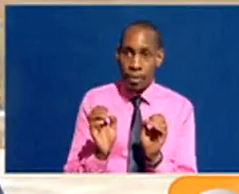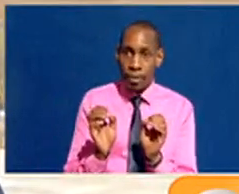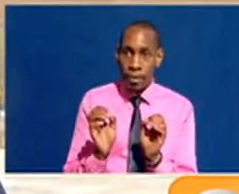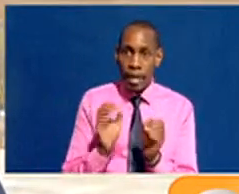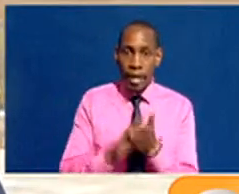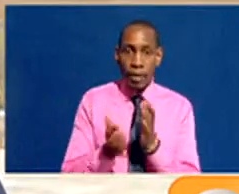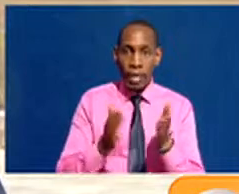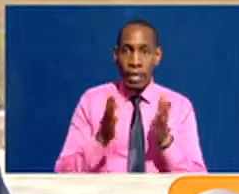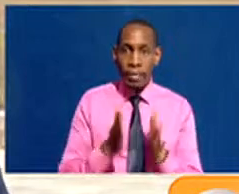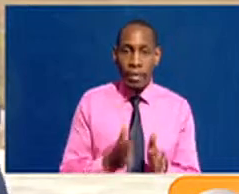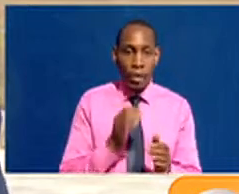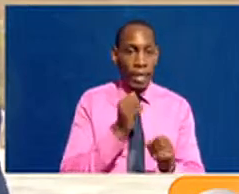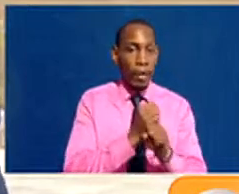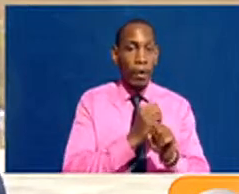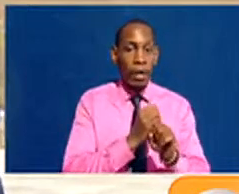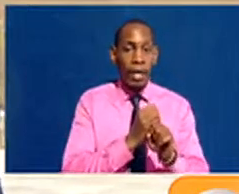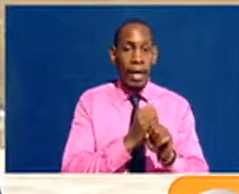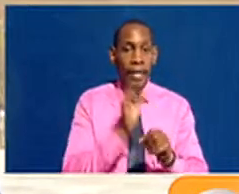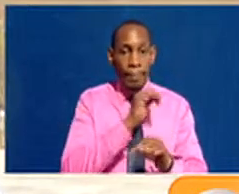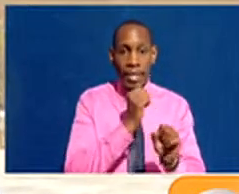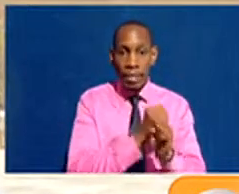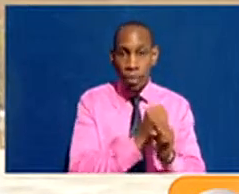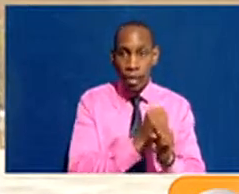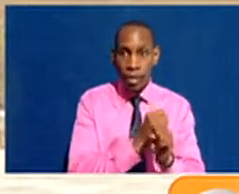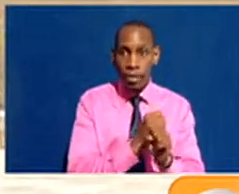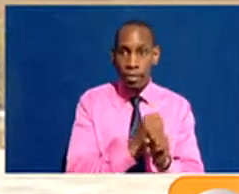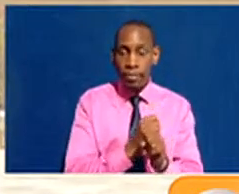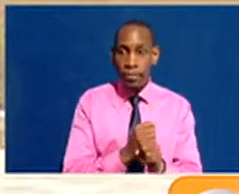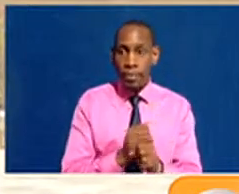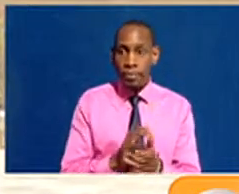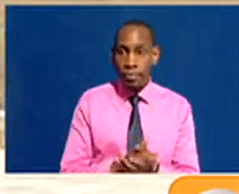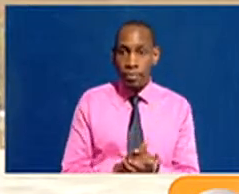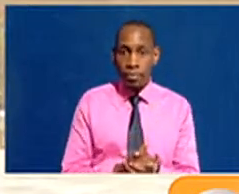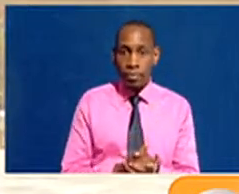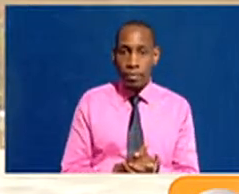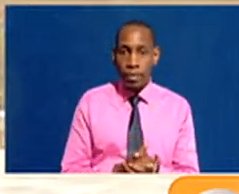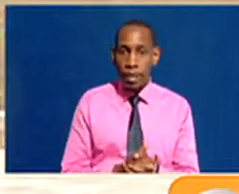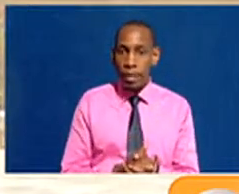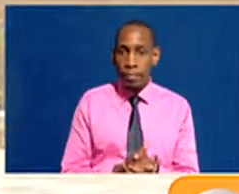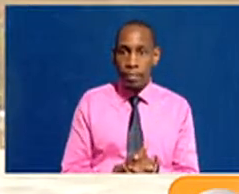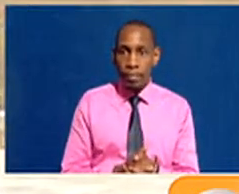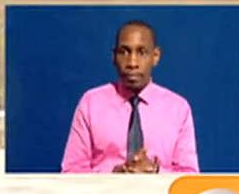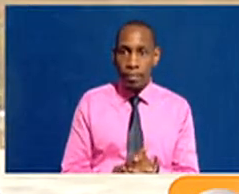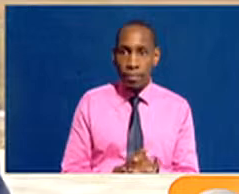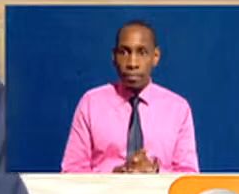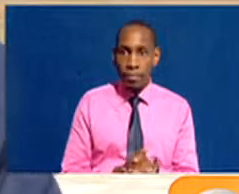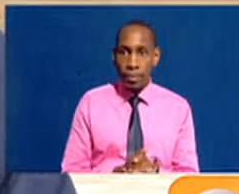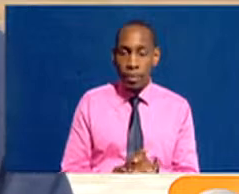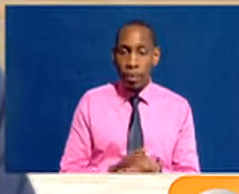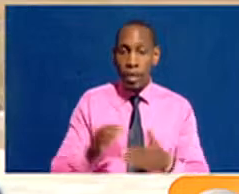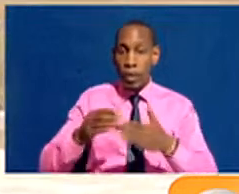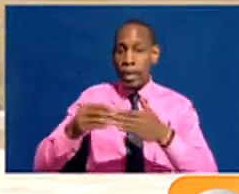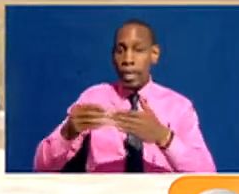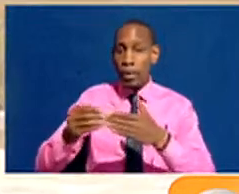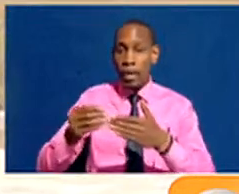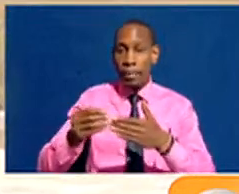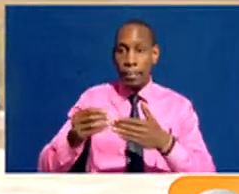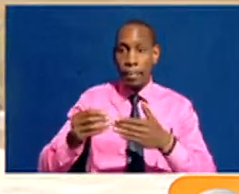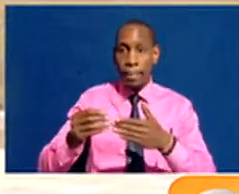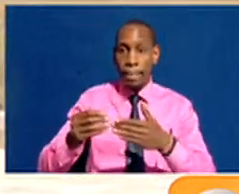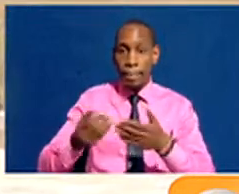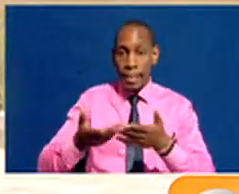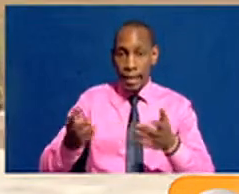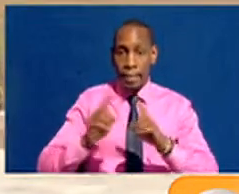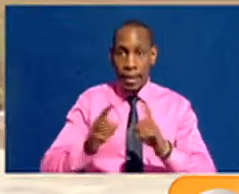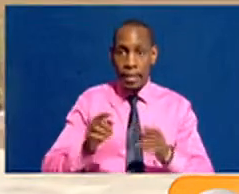mtu atakuwa unemployed, na Kenya hakuna shortage, hawezi kupata shortage ya dola. Lakini